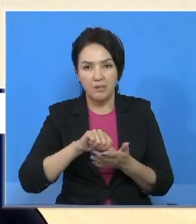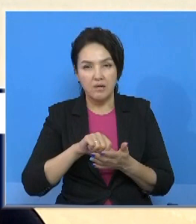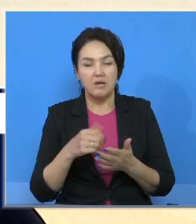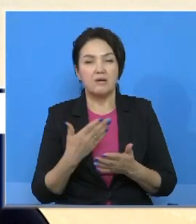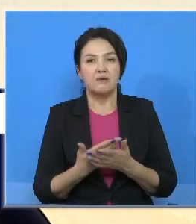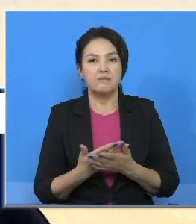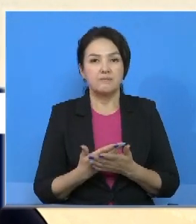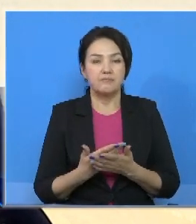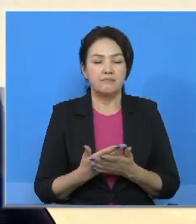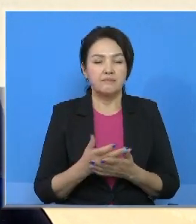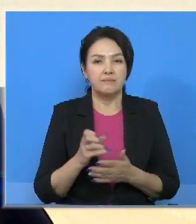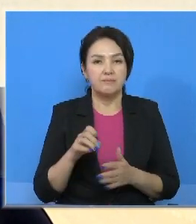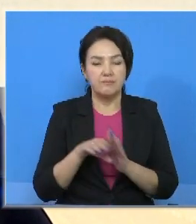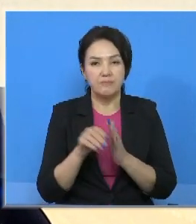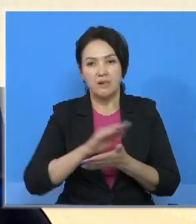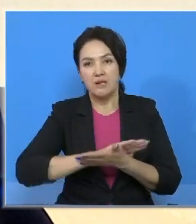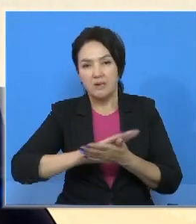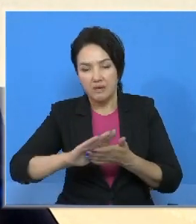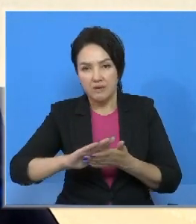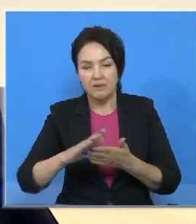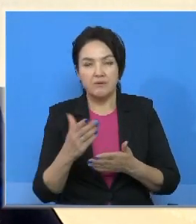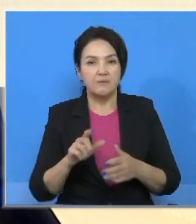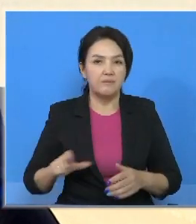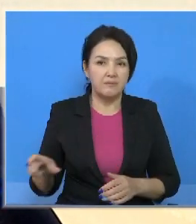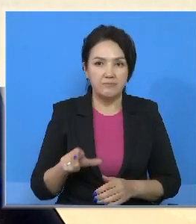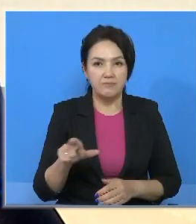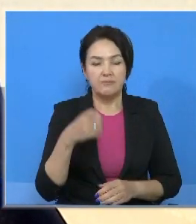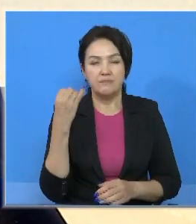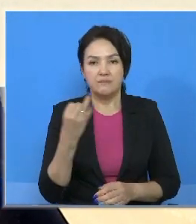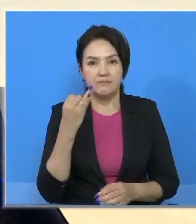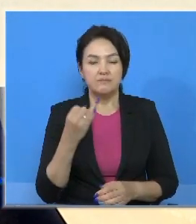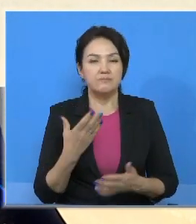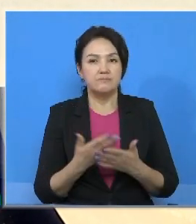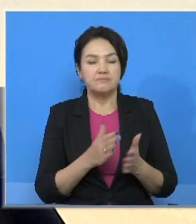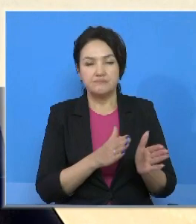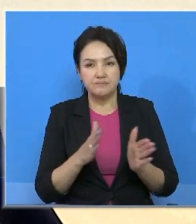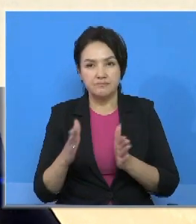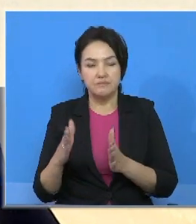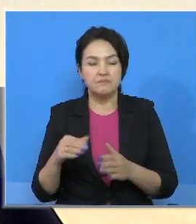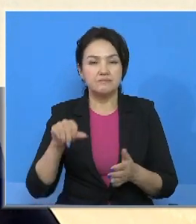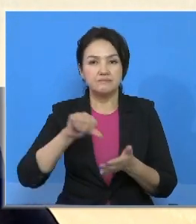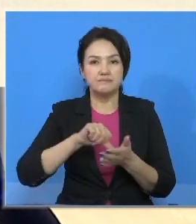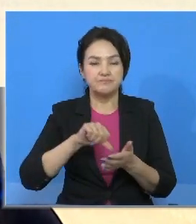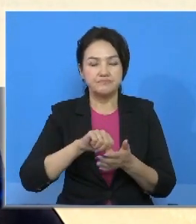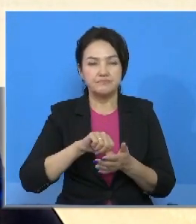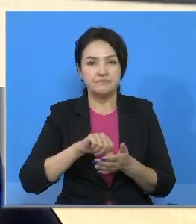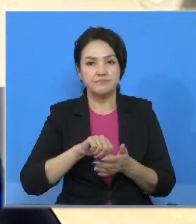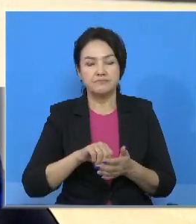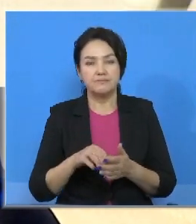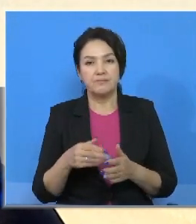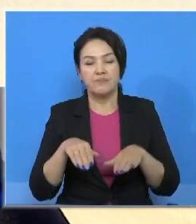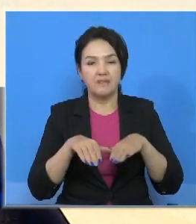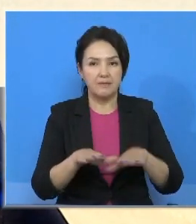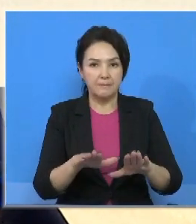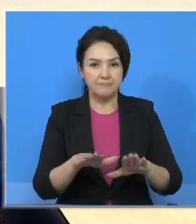числе, значит, по чистке рек и в последующем перспективе принятия кардинальных